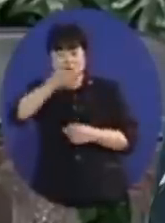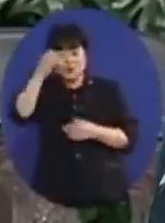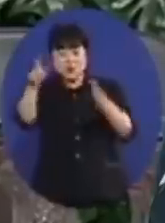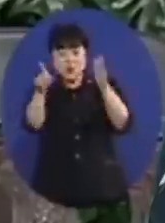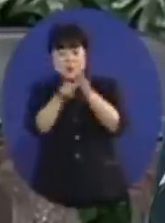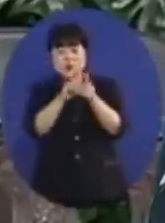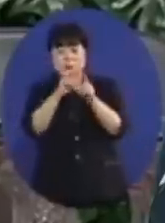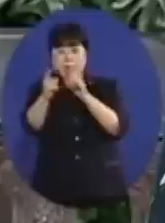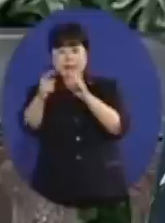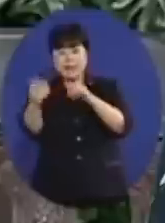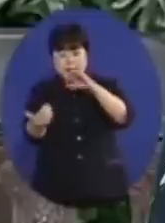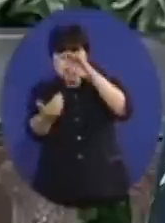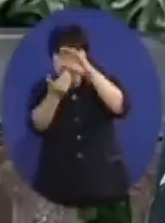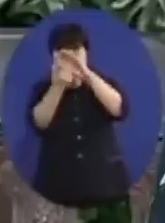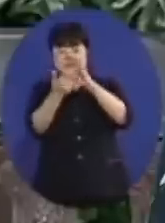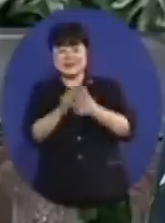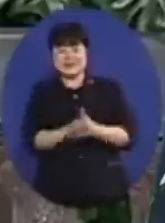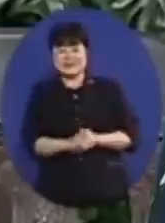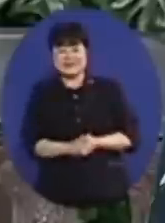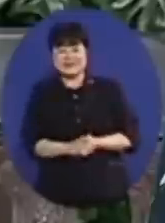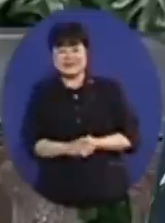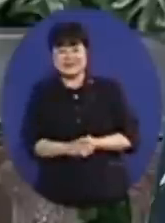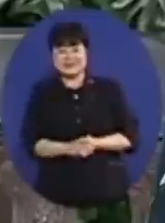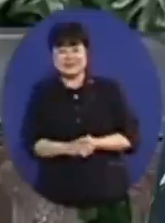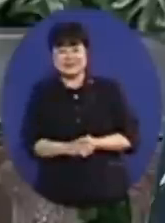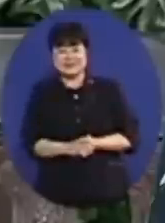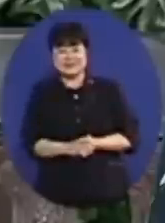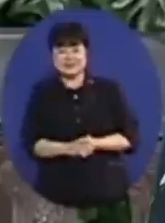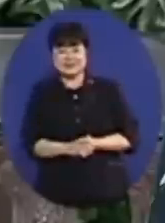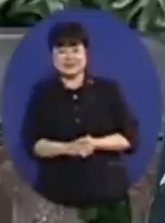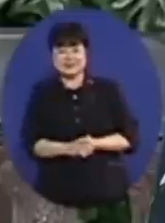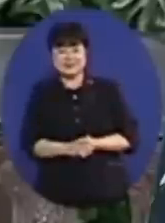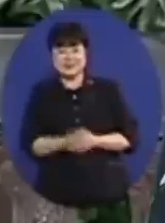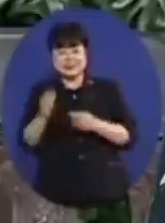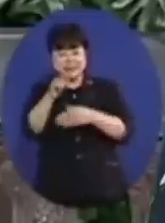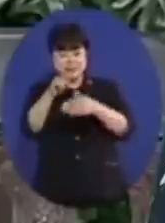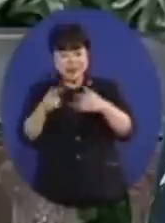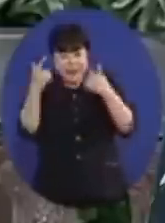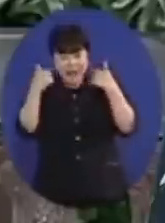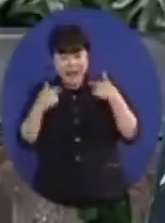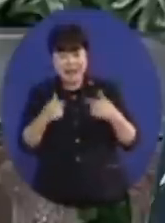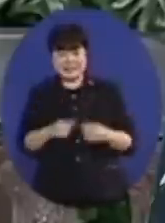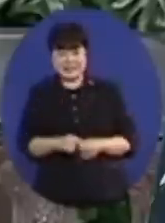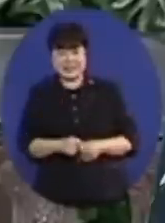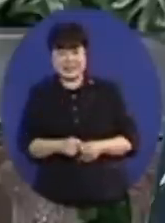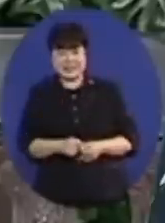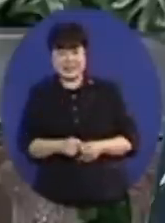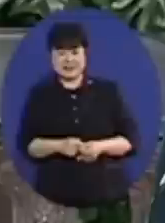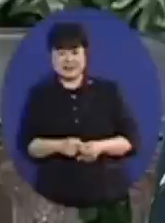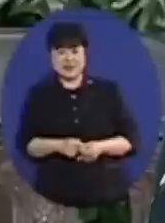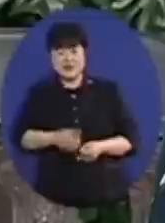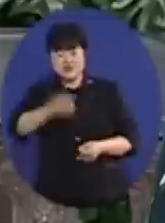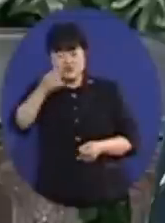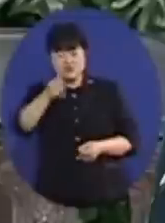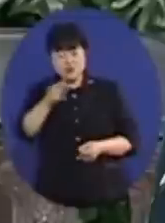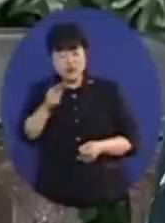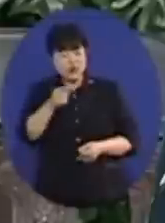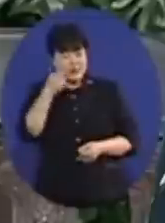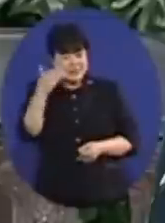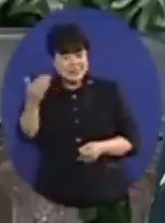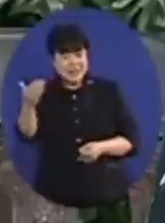꿈꾸고 믿고 말하던 것이 이루어지는 것입니다 우리 생활의 항상 중요한 것이 어떤 꿈을 꾸고